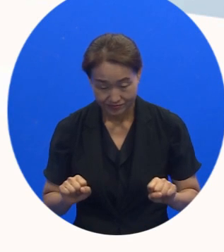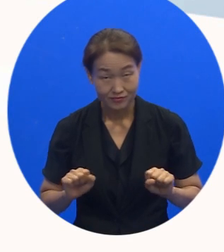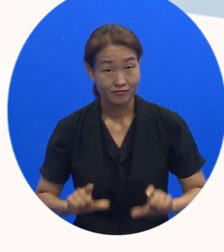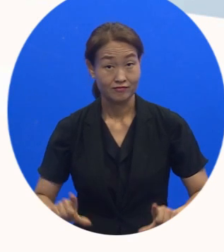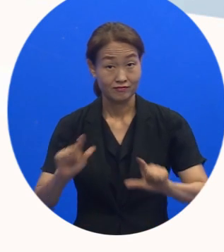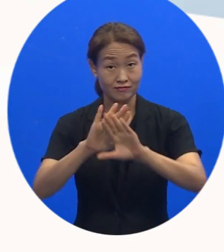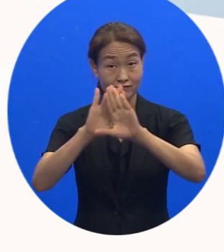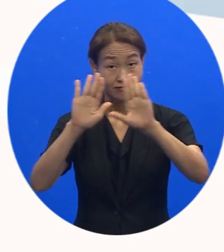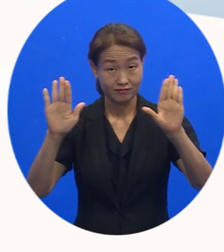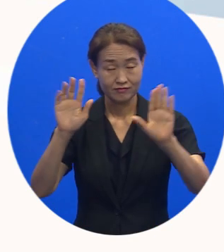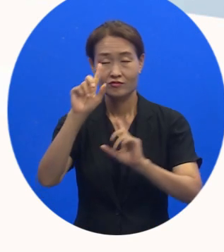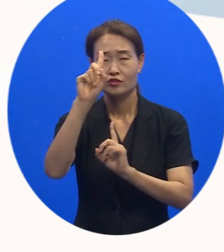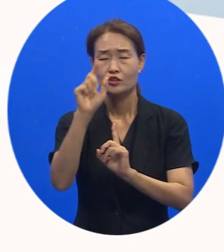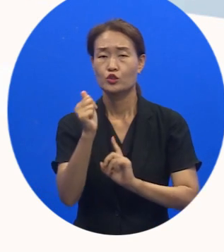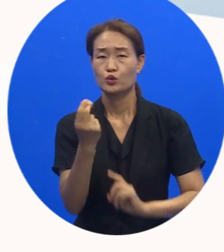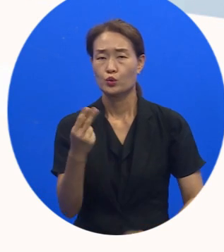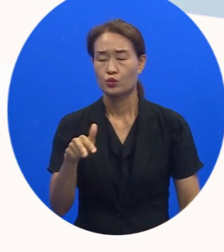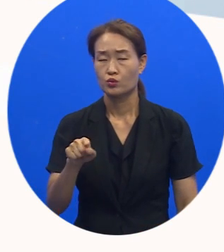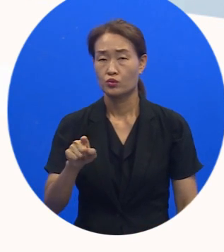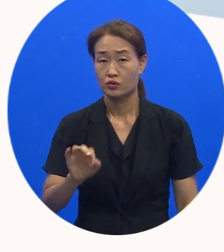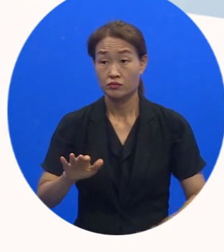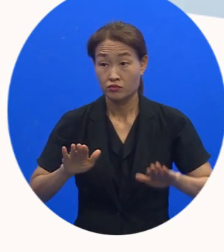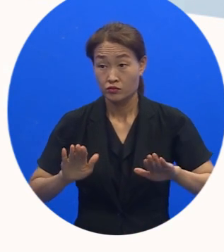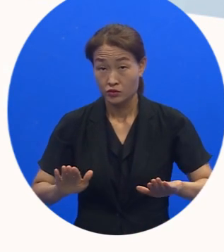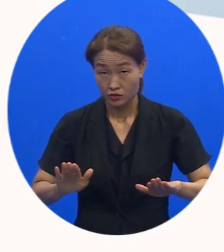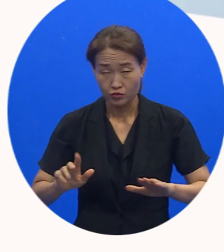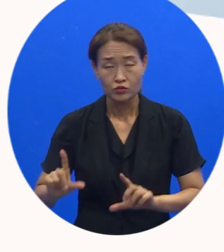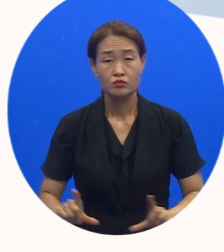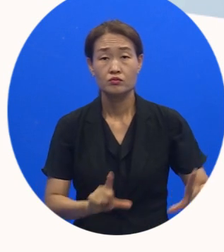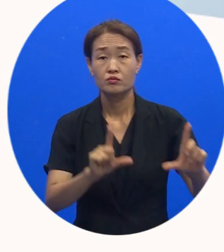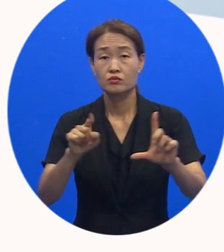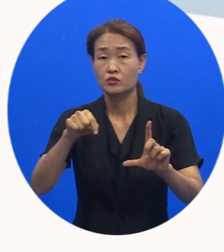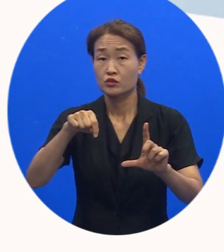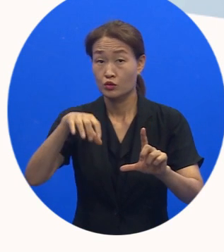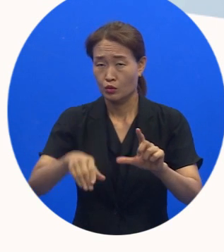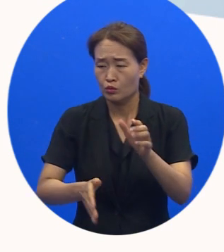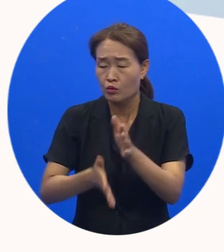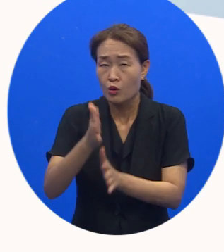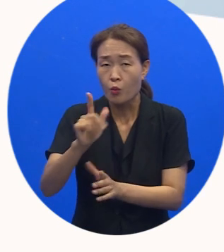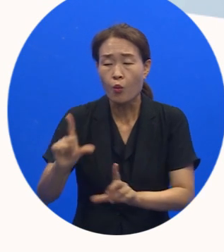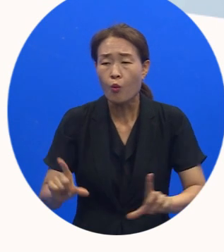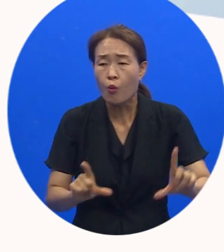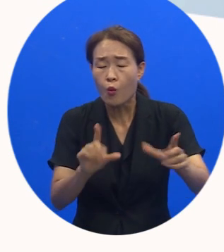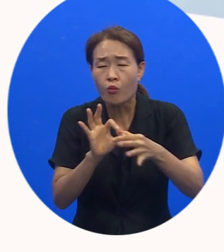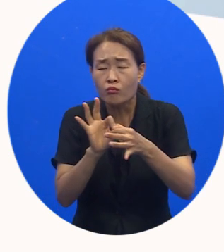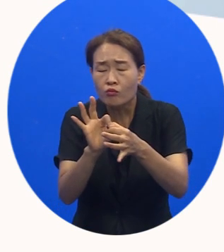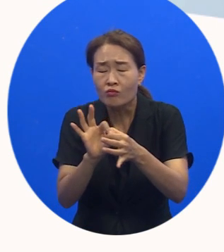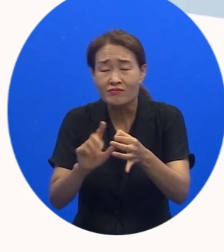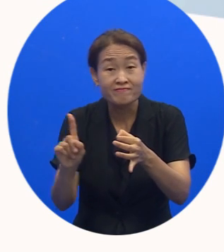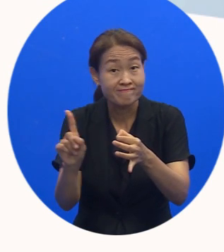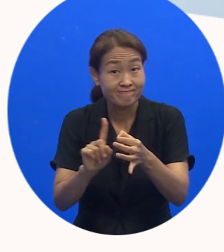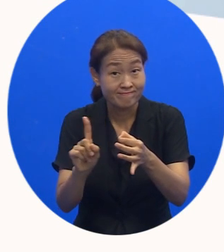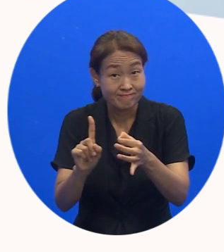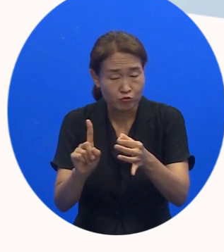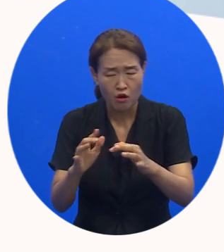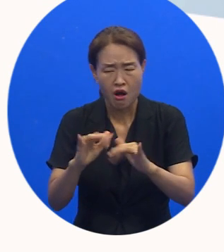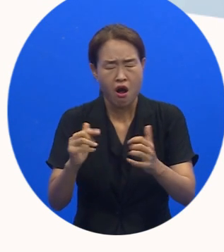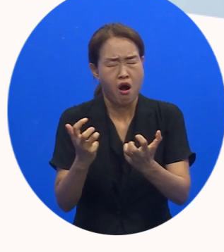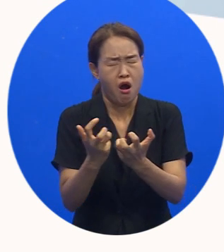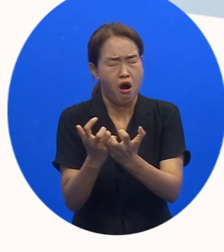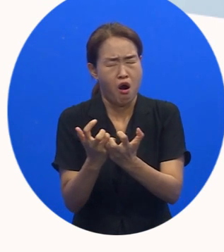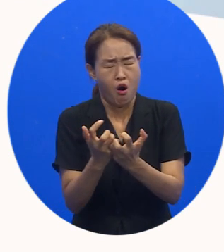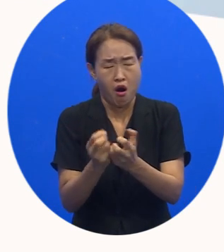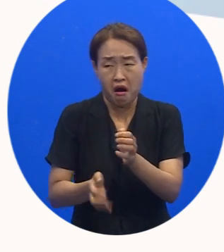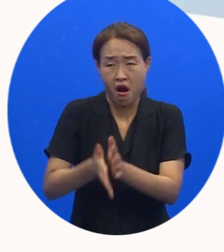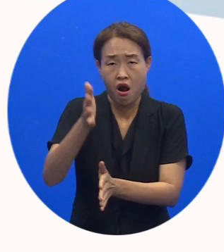안녕하세요. 날씨온 이효정입니다. 현재 우리가 살고 있는 도시는 우리의 생활과 어떤 관계가 있을까요? 인구